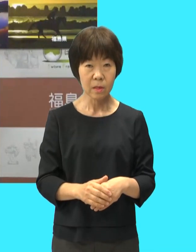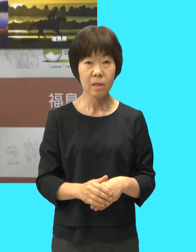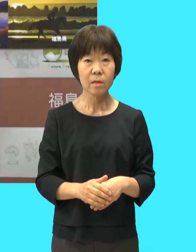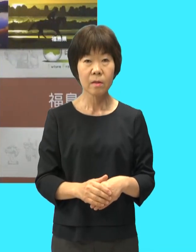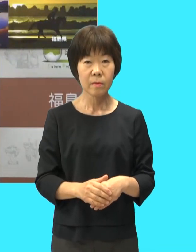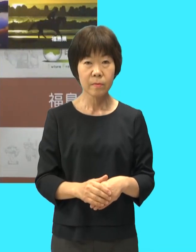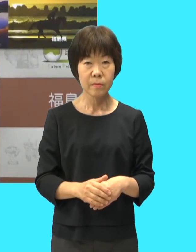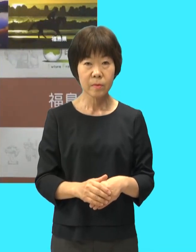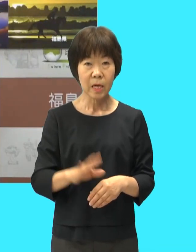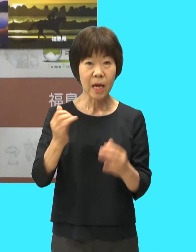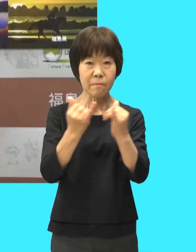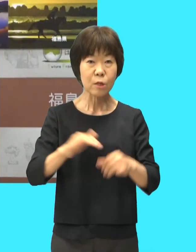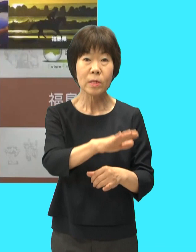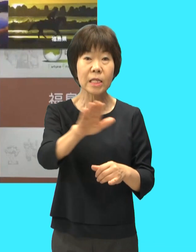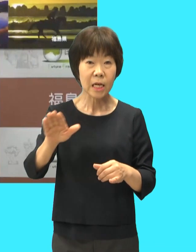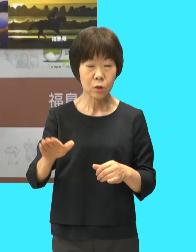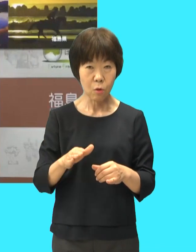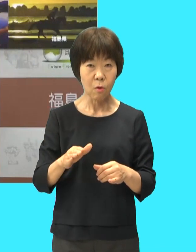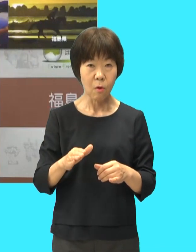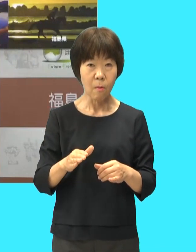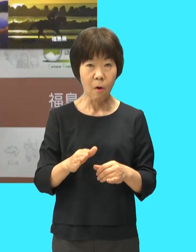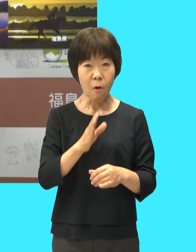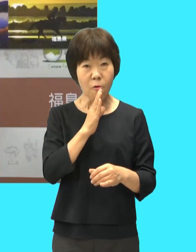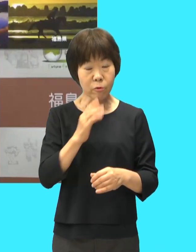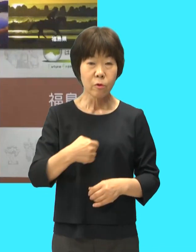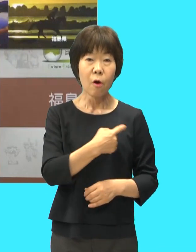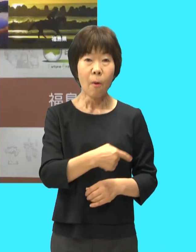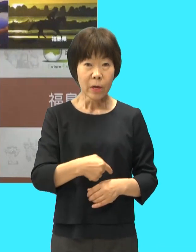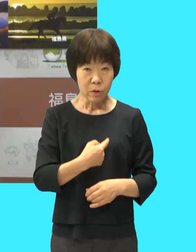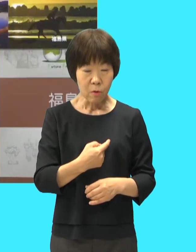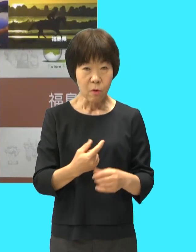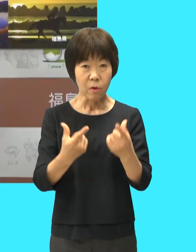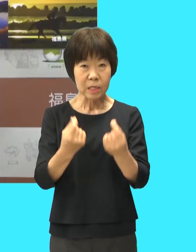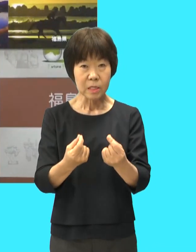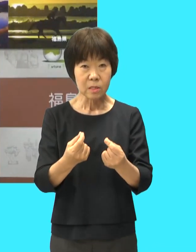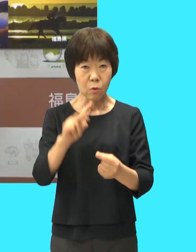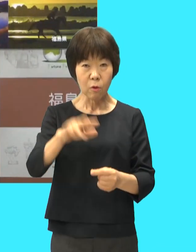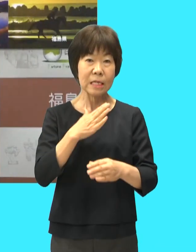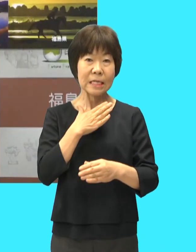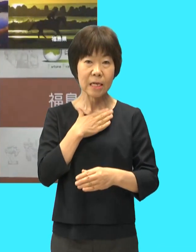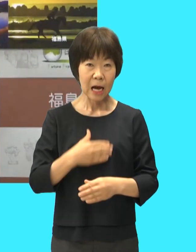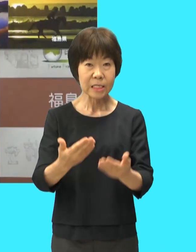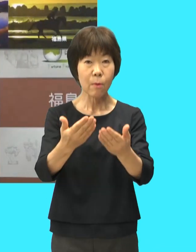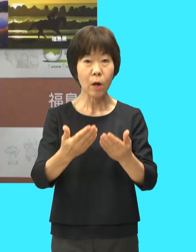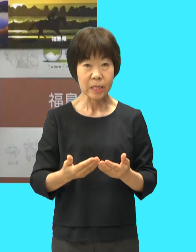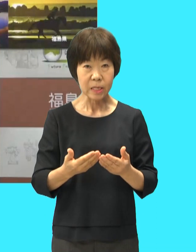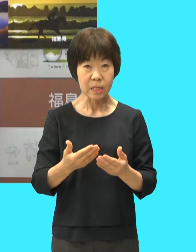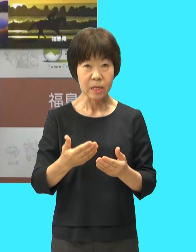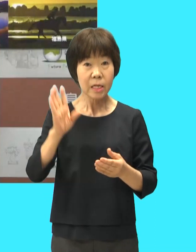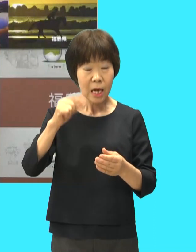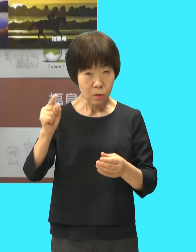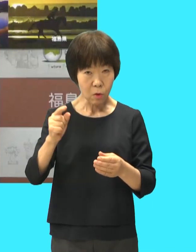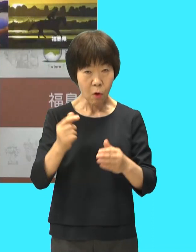た方々には県民の皆さんの切実な思いをしっかりと受け止めながら福島県の